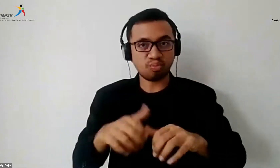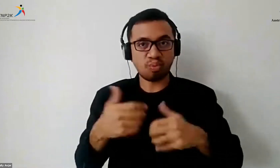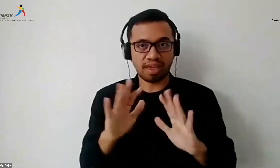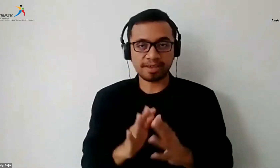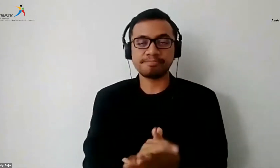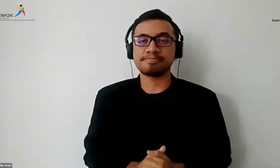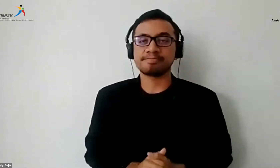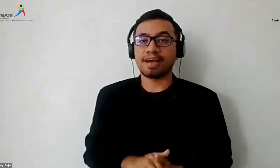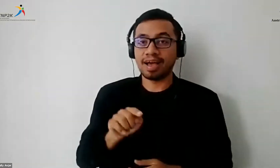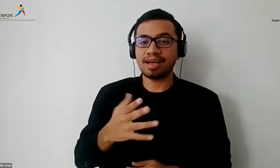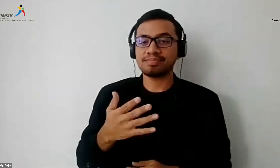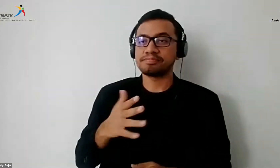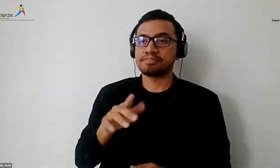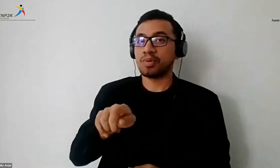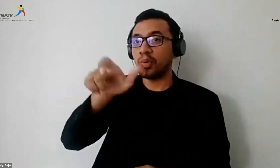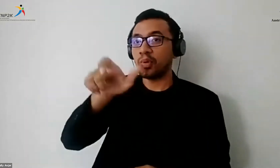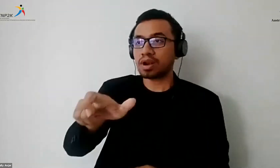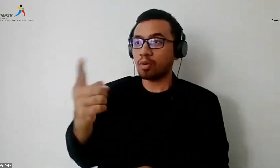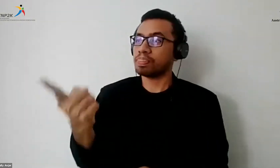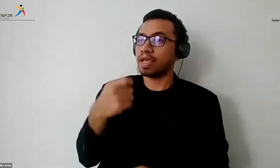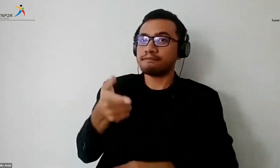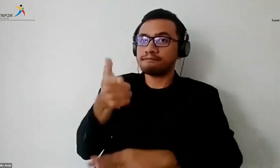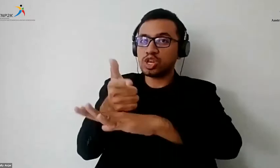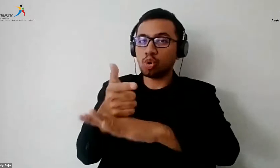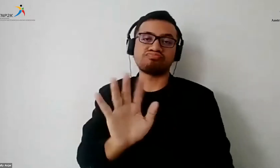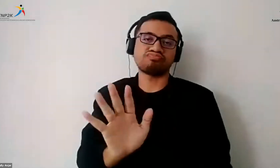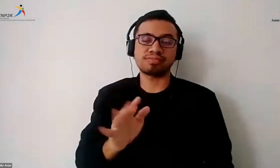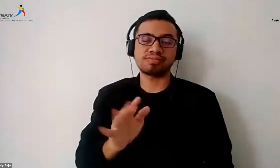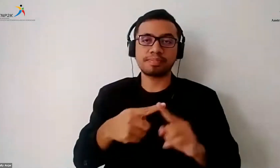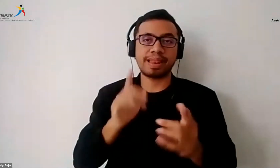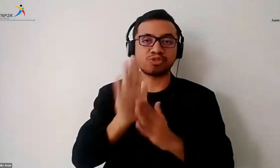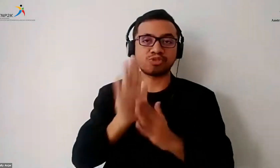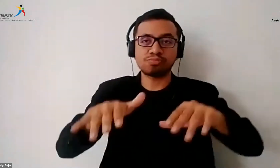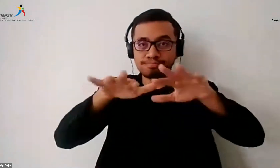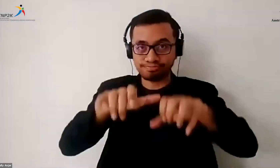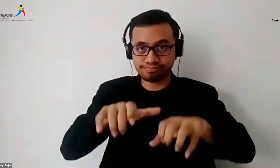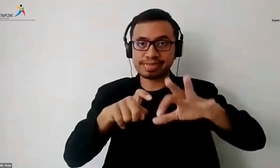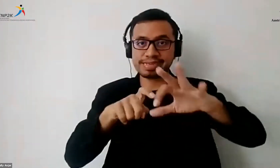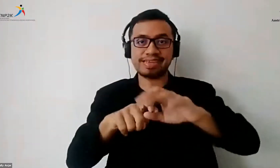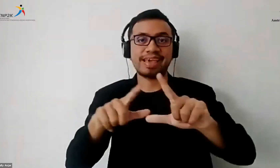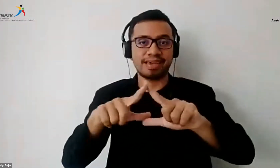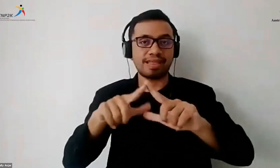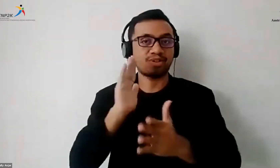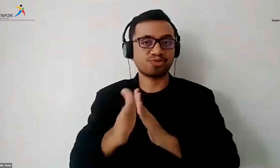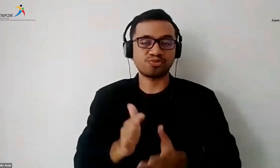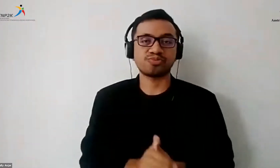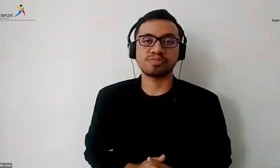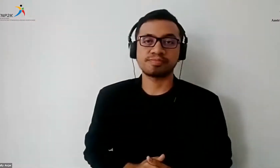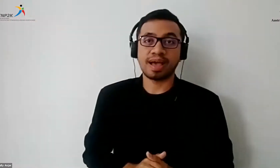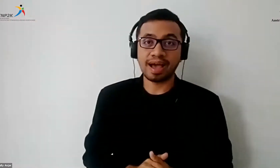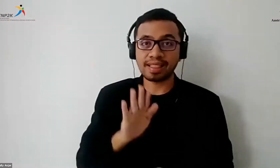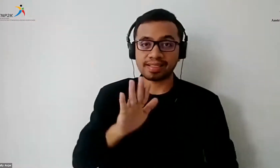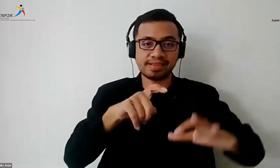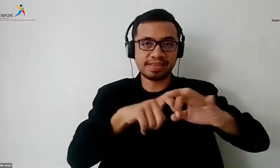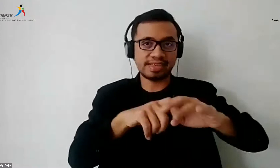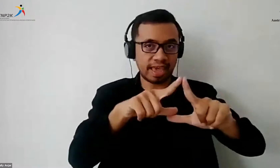pertanyaan secara lisan, tapi hanya pertanyaan berupa tulisan di forum Q&A. Jadi nanti akan bisa dijawab langsung oleh